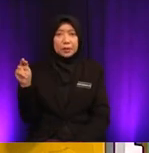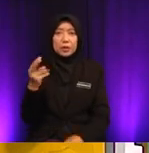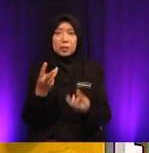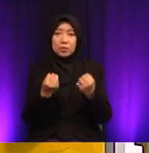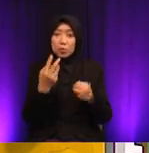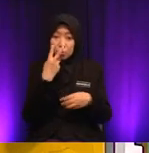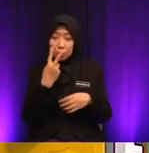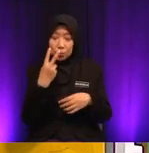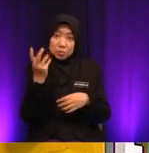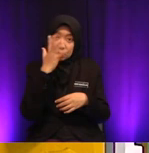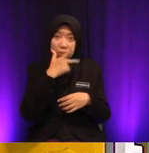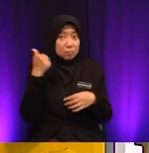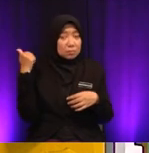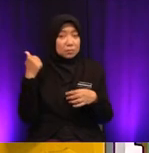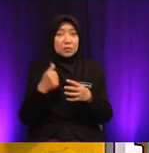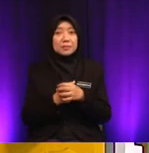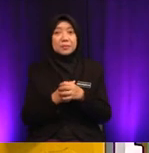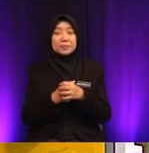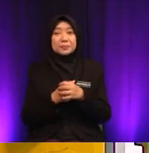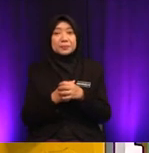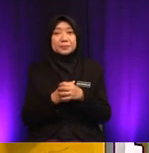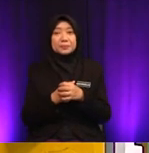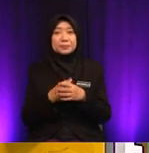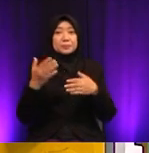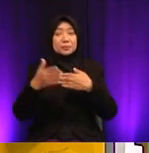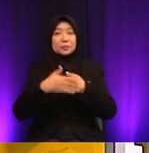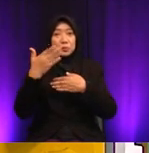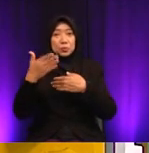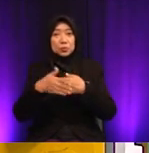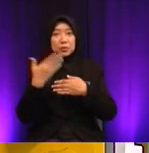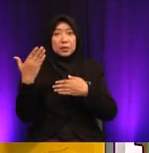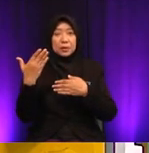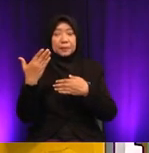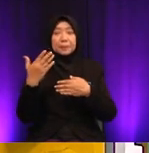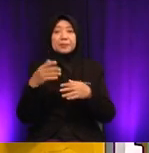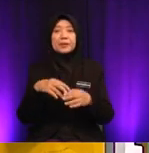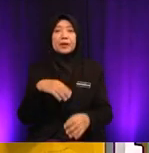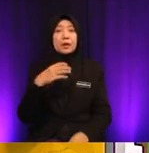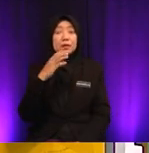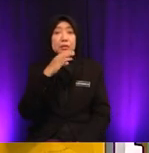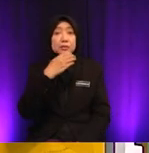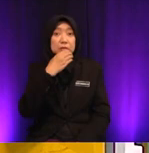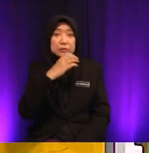kemudian kita dapat mudah dicernakan